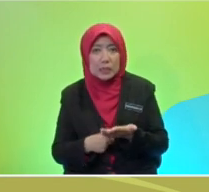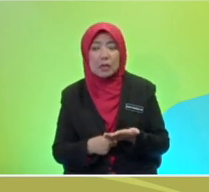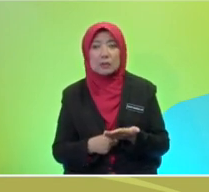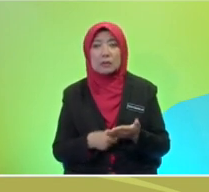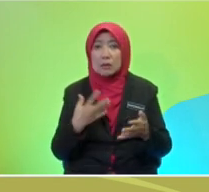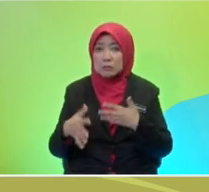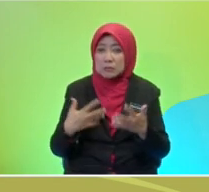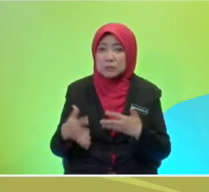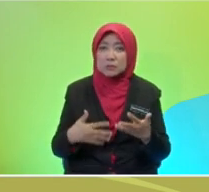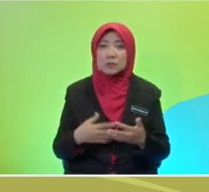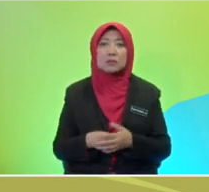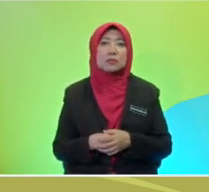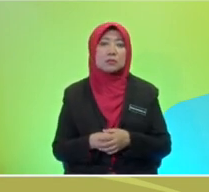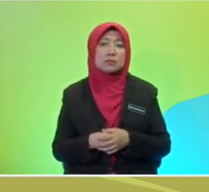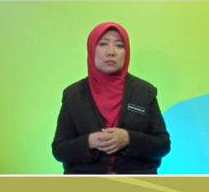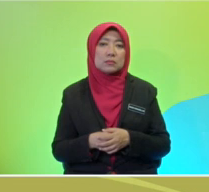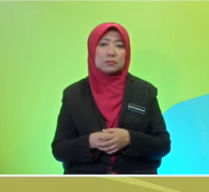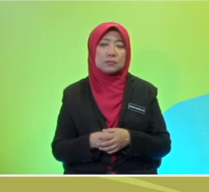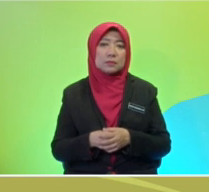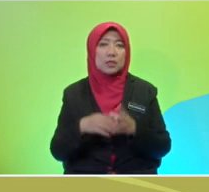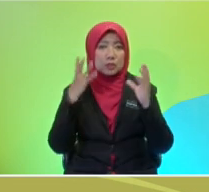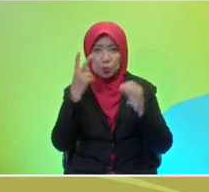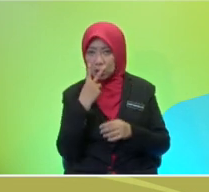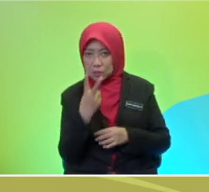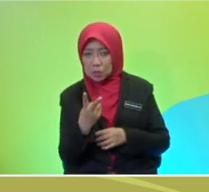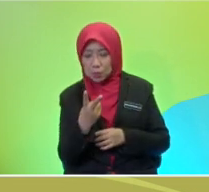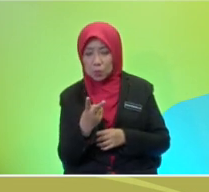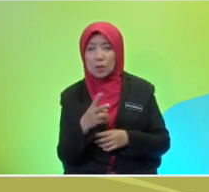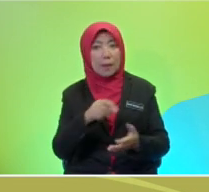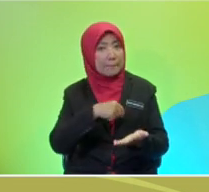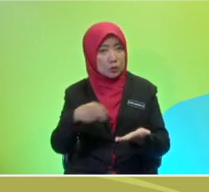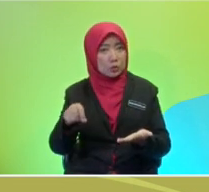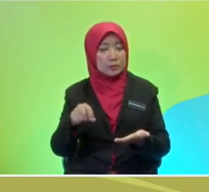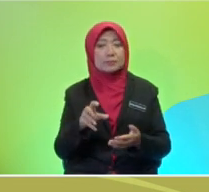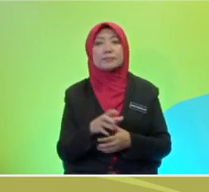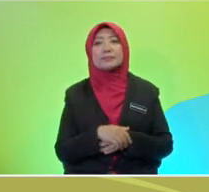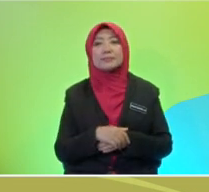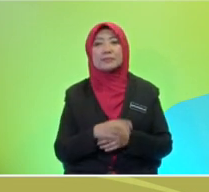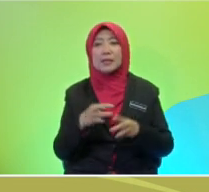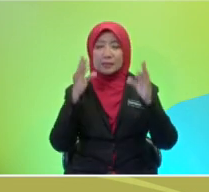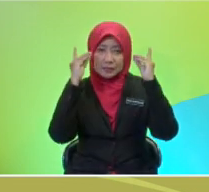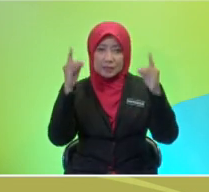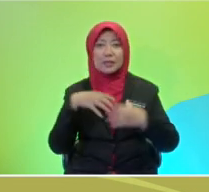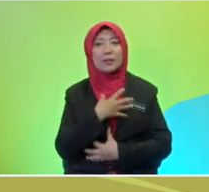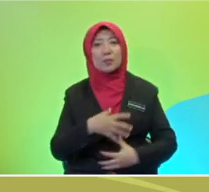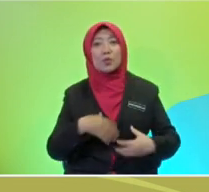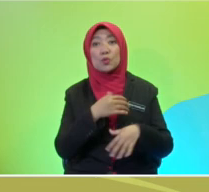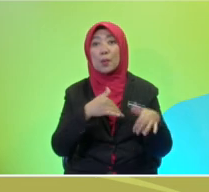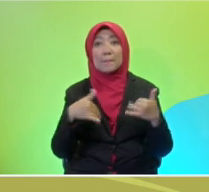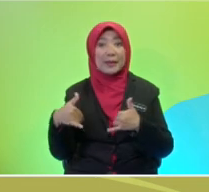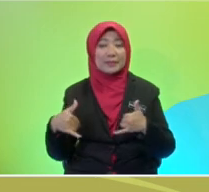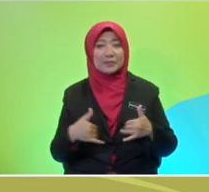kaidahnya kita dapat Lihat kematian ada juga lisan kemudian latihan yaitu permainan